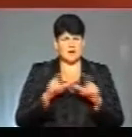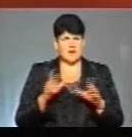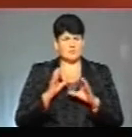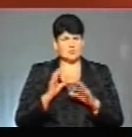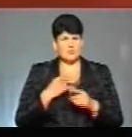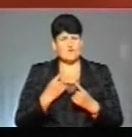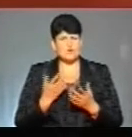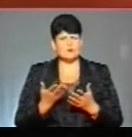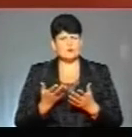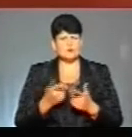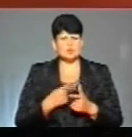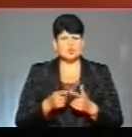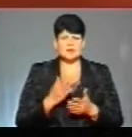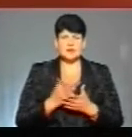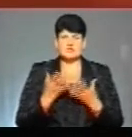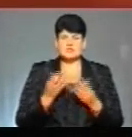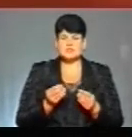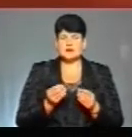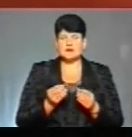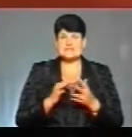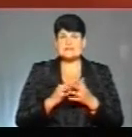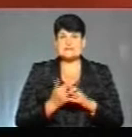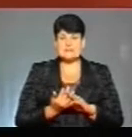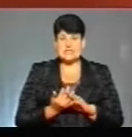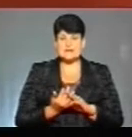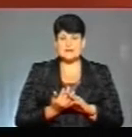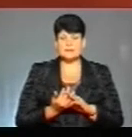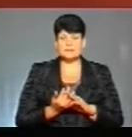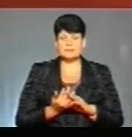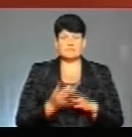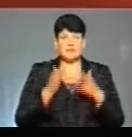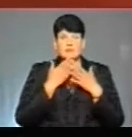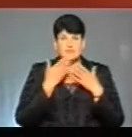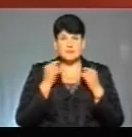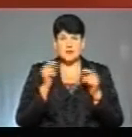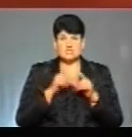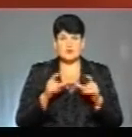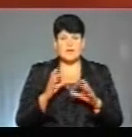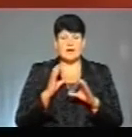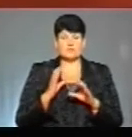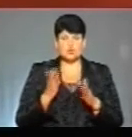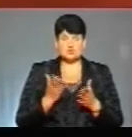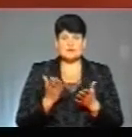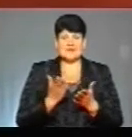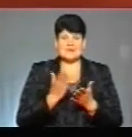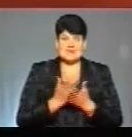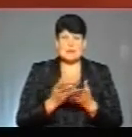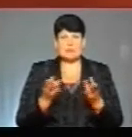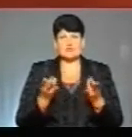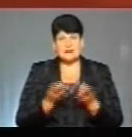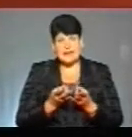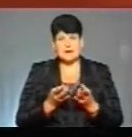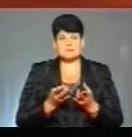ми говоримо, чи є ще так села, де населені пункти, де немає шкільних автобусів, де є потреба